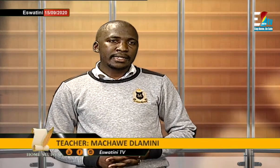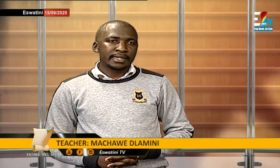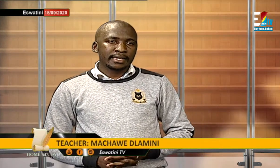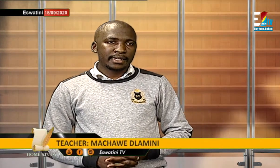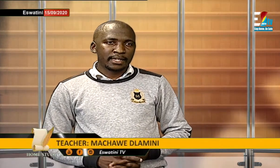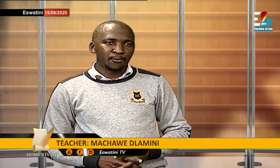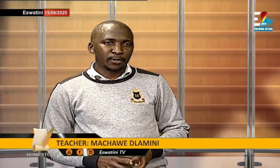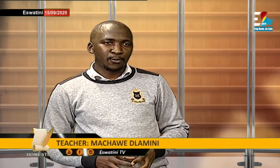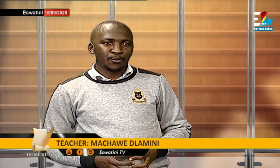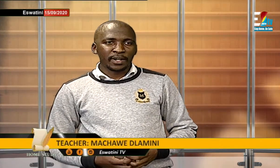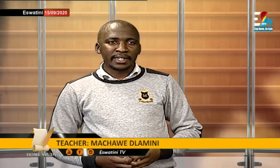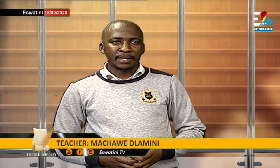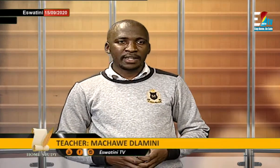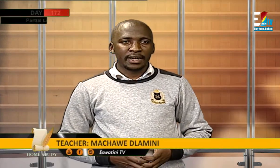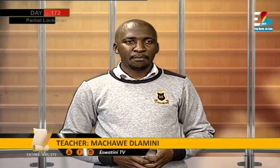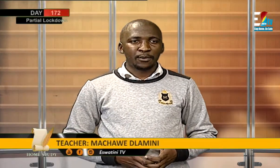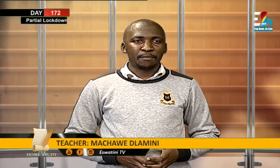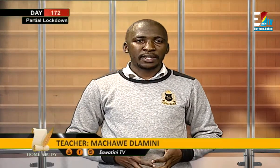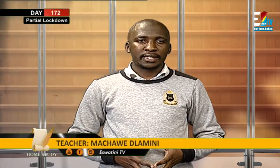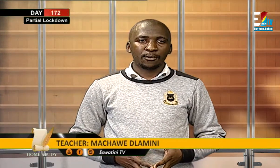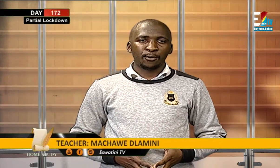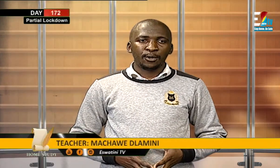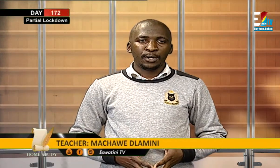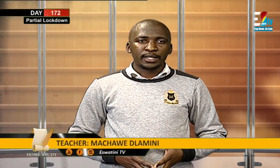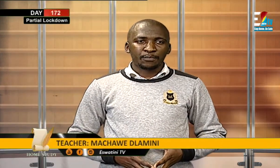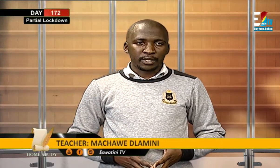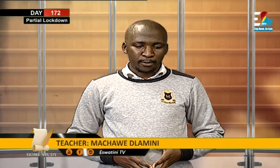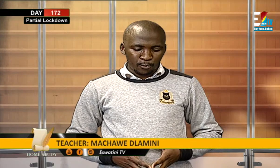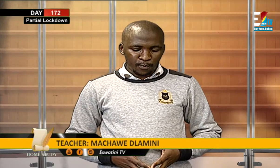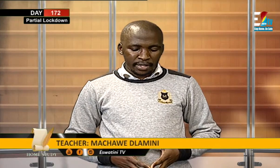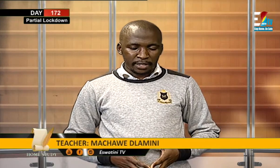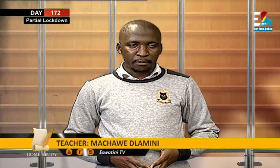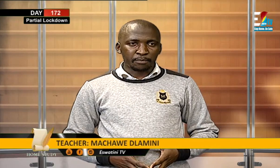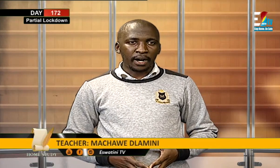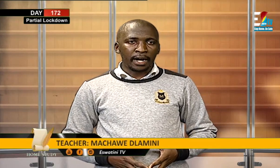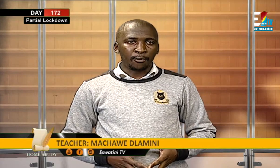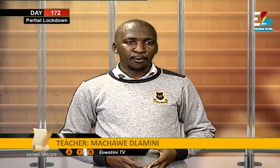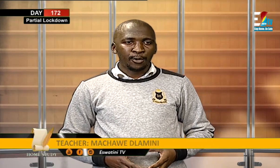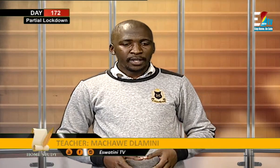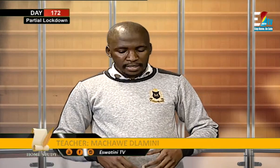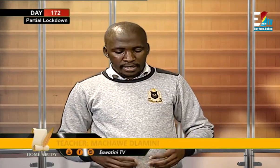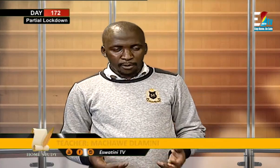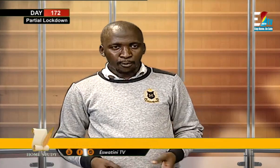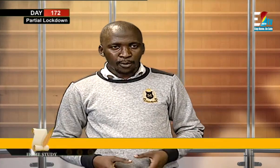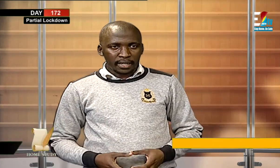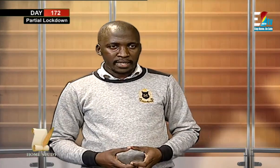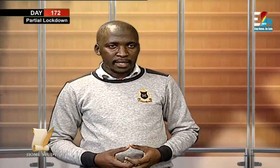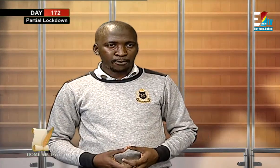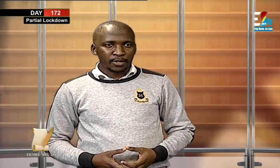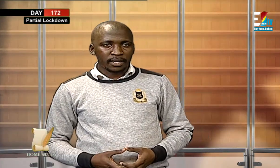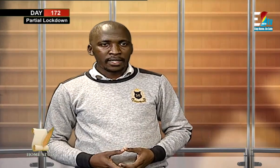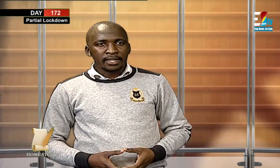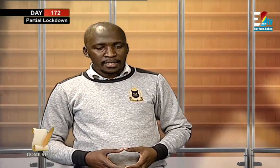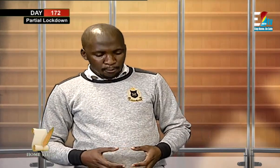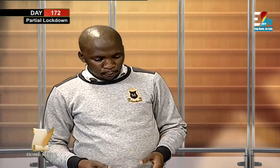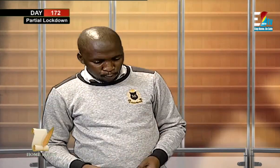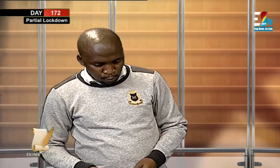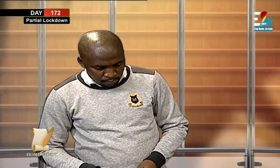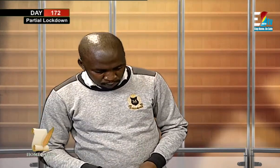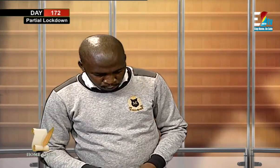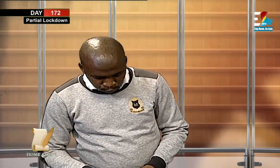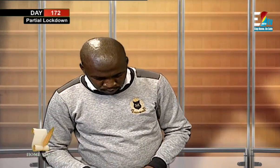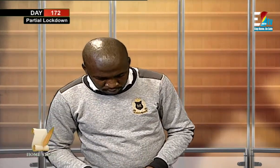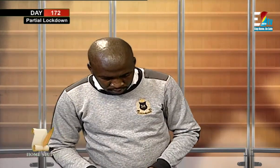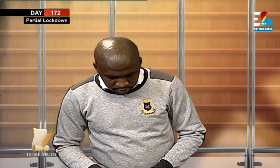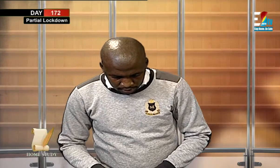ka SGCSE uma sikhuluma ngetemihambo nemasiko siphindze sikhuluma ngetemibhalo yini lokugatheke ukuthi